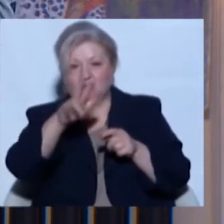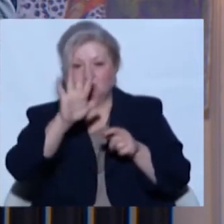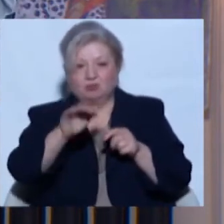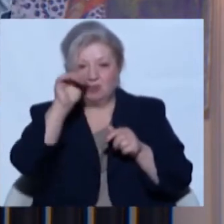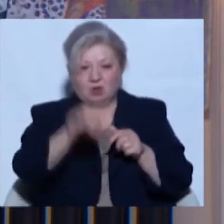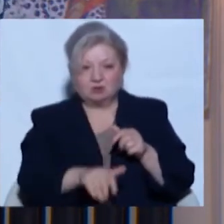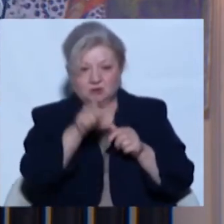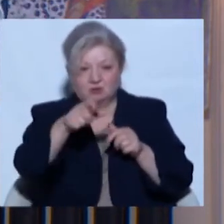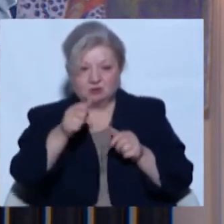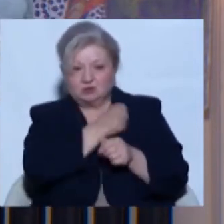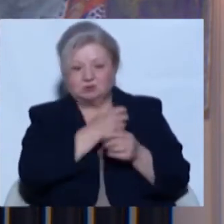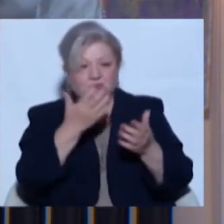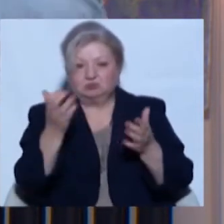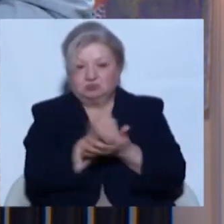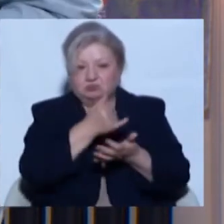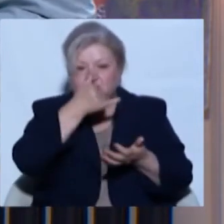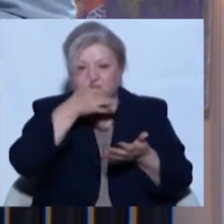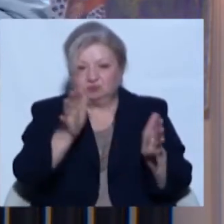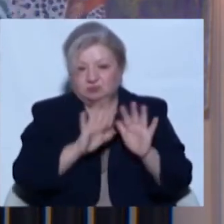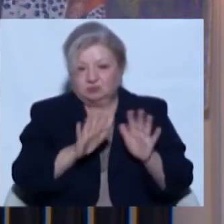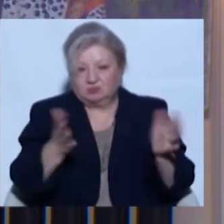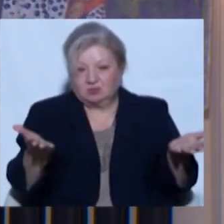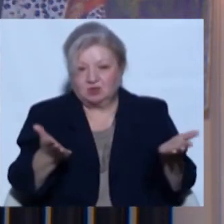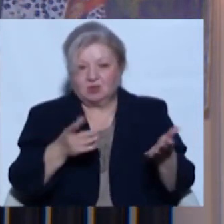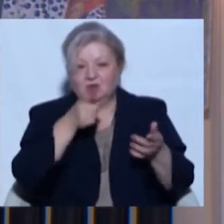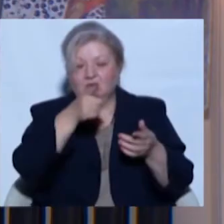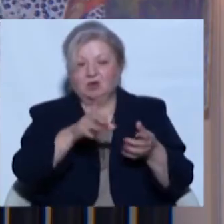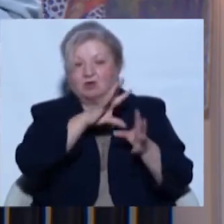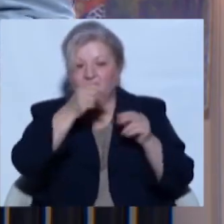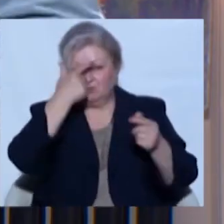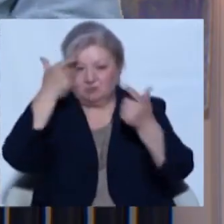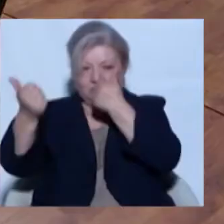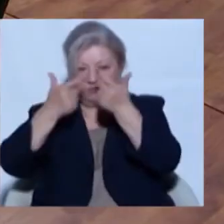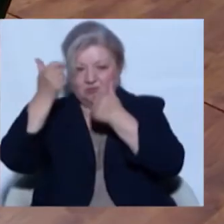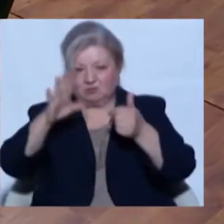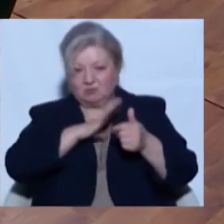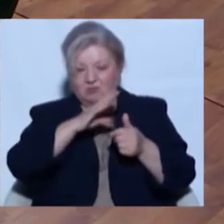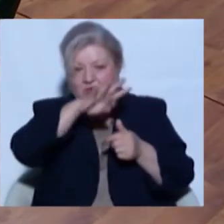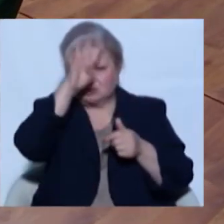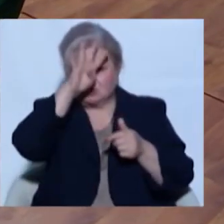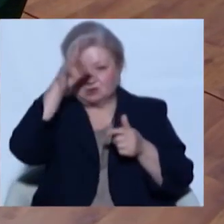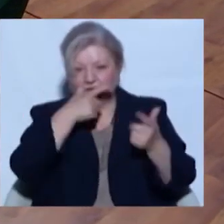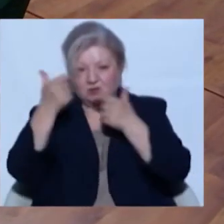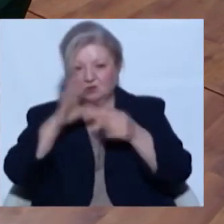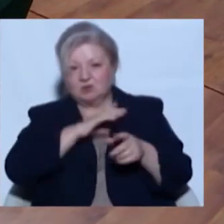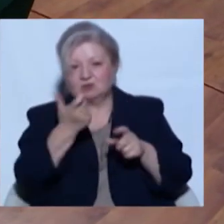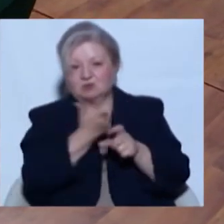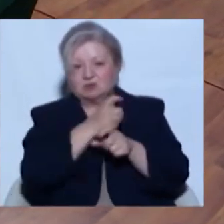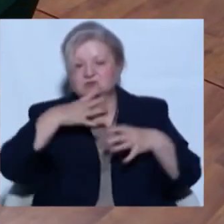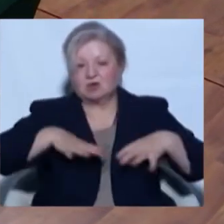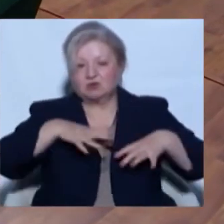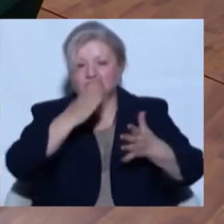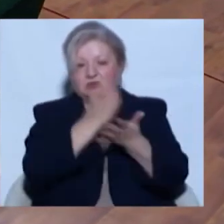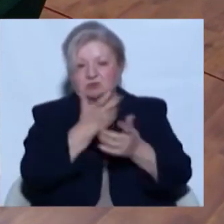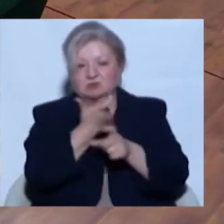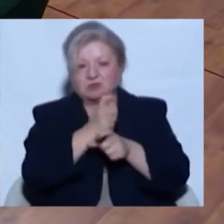აქაც აღმოჩნდა, შახსი ატყობინეს, რომ ერეკლეს მცირე ჯარები ჰყავდა, არტილერია მანამდე, არტილერისტები მანამდე ბრძოლაში დაეღუპა და